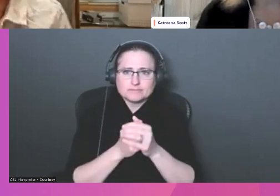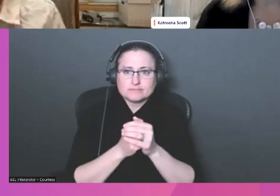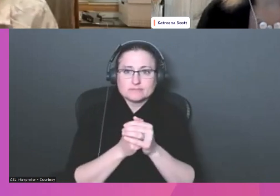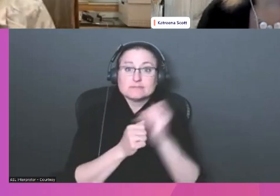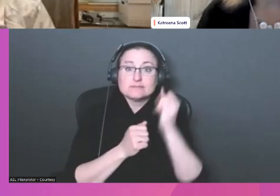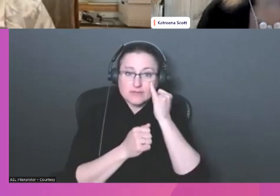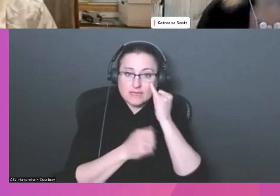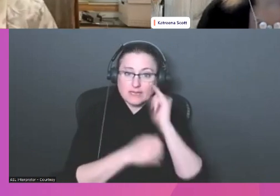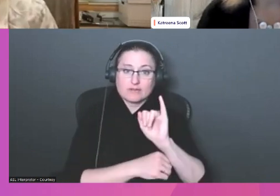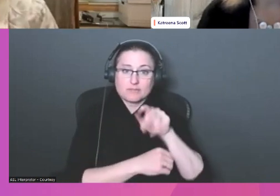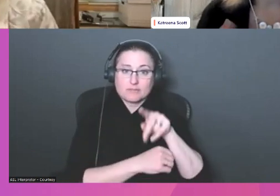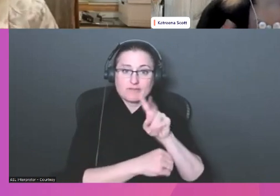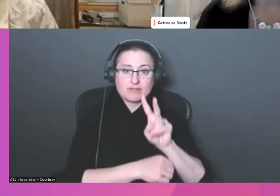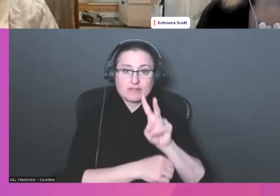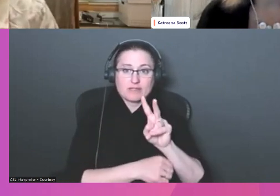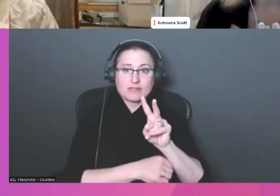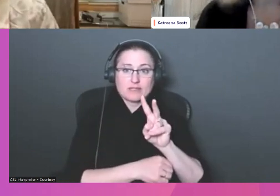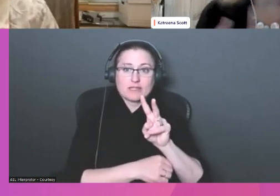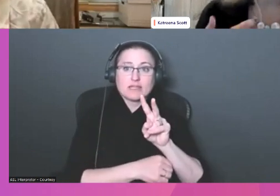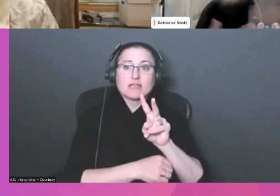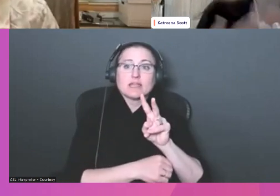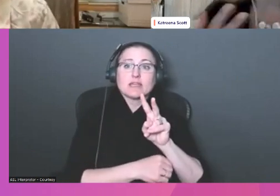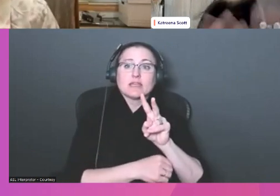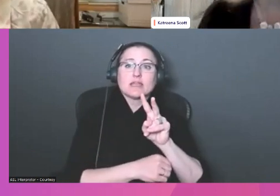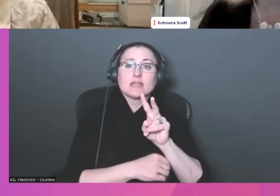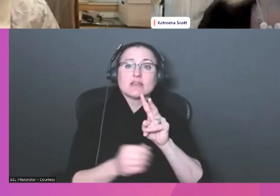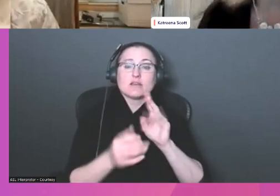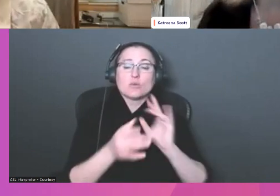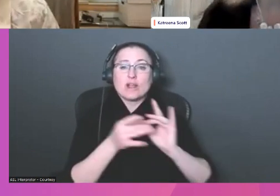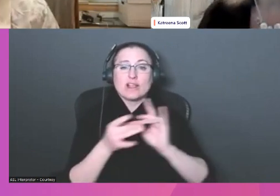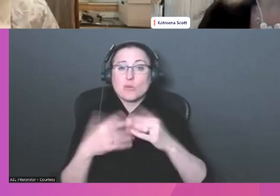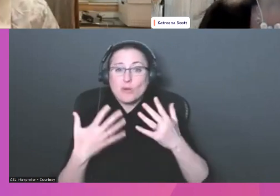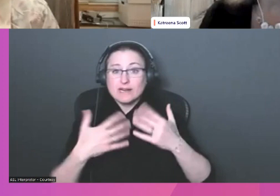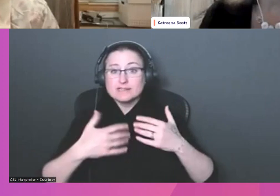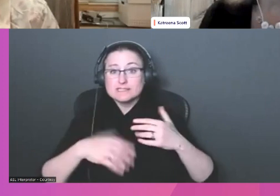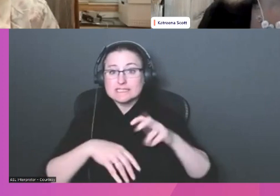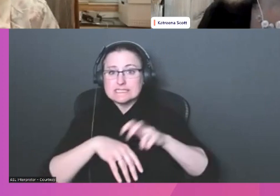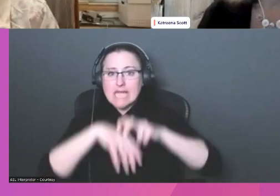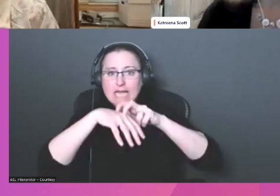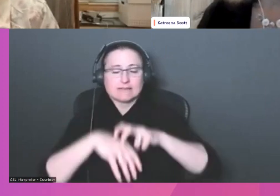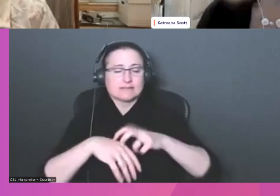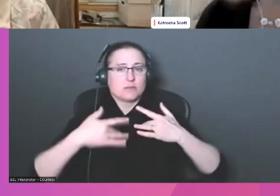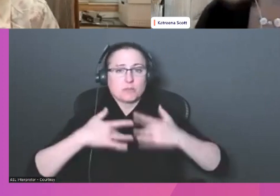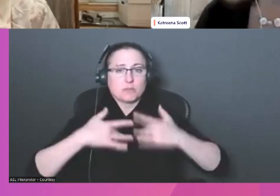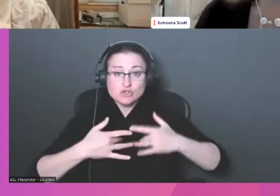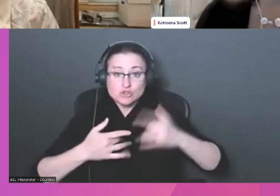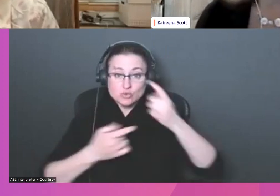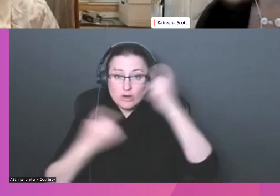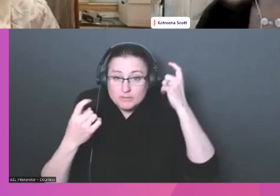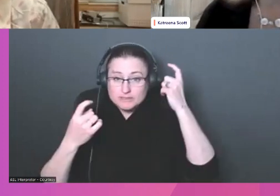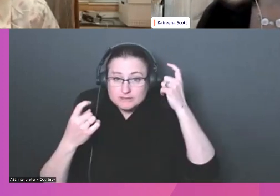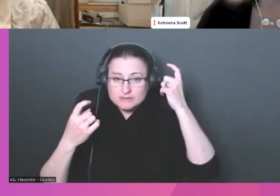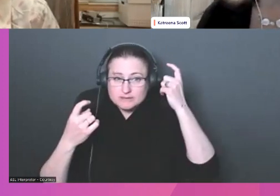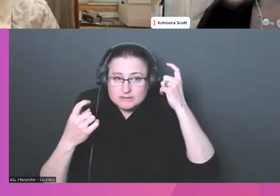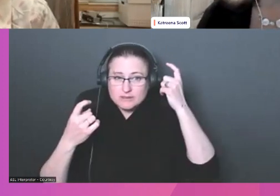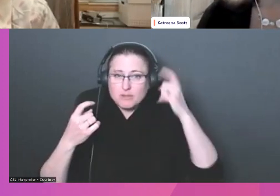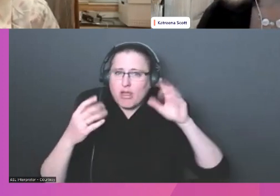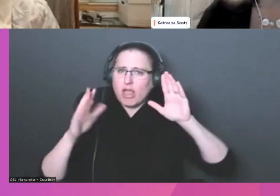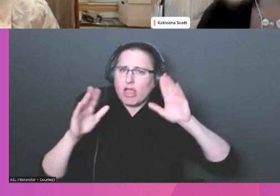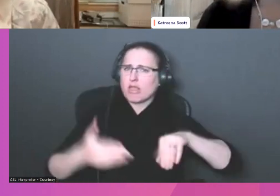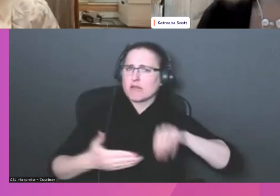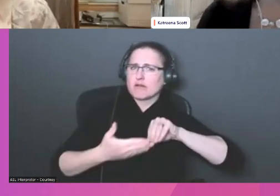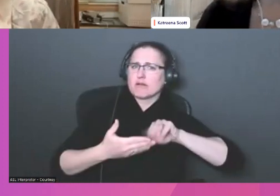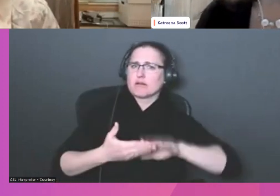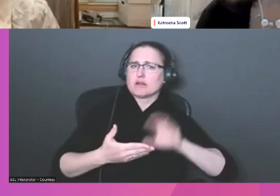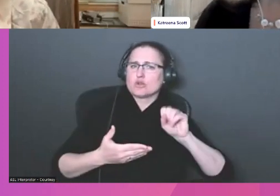évaluer pour l'AVC. Et c'est assez surprenant parce que lorsqu'on fait une évaluation sur le traumatisme, l'anxiété